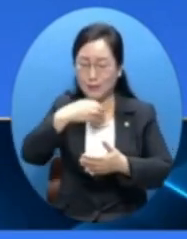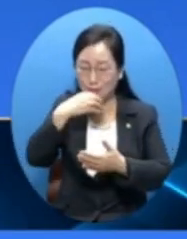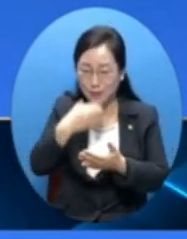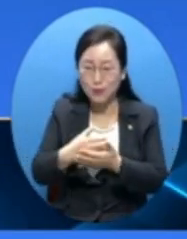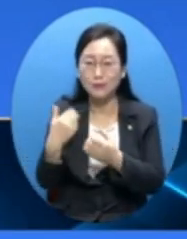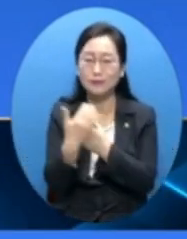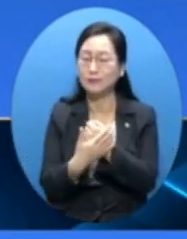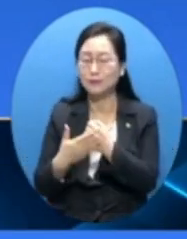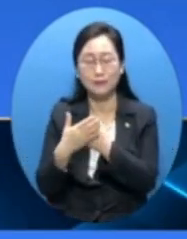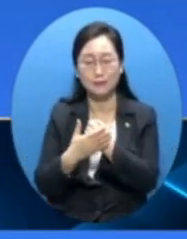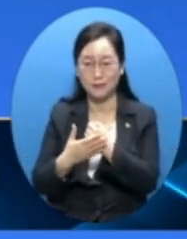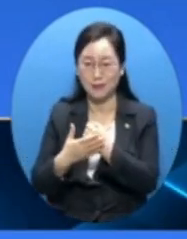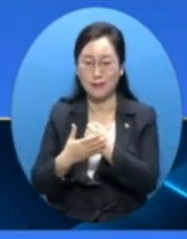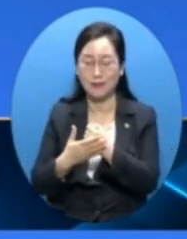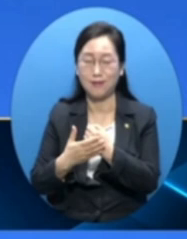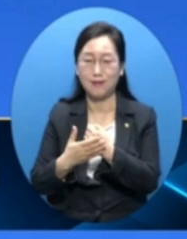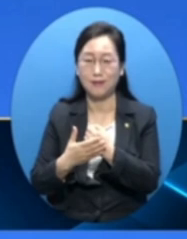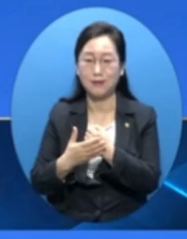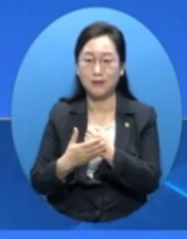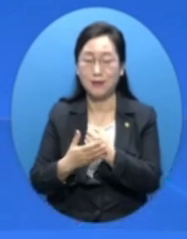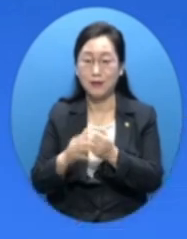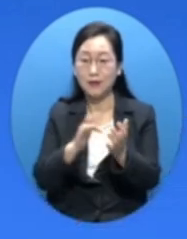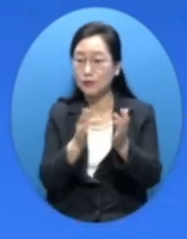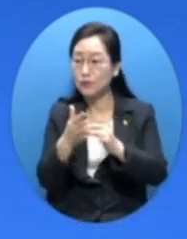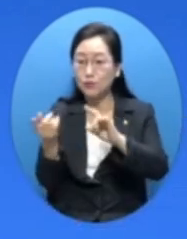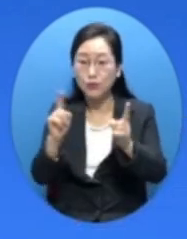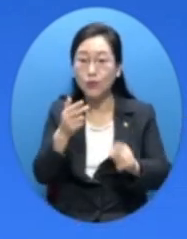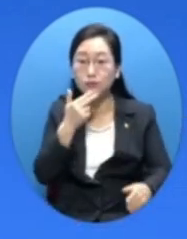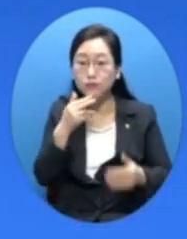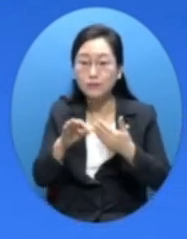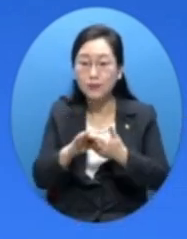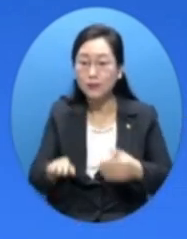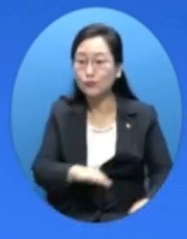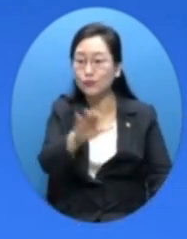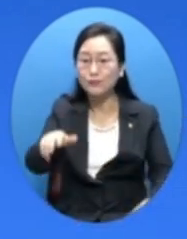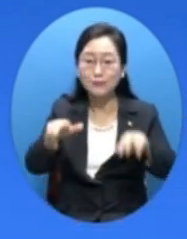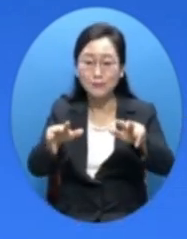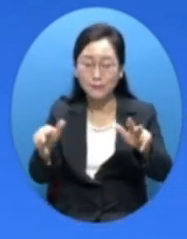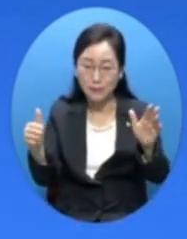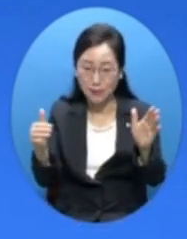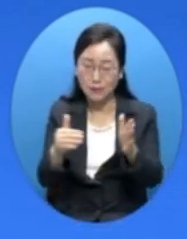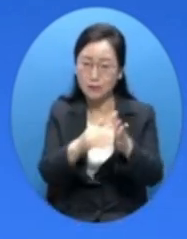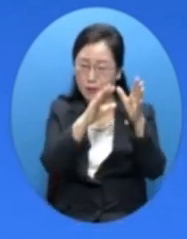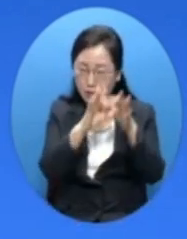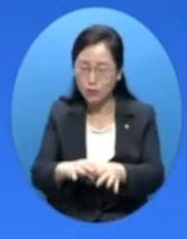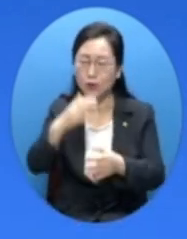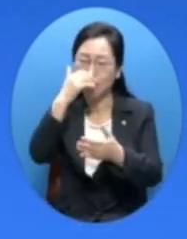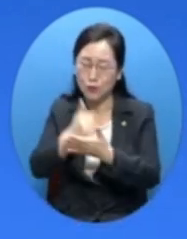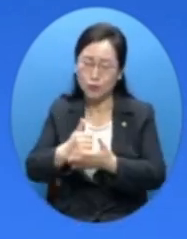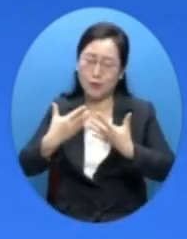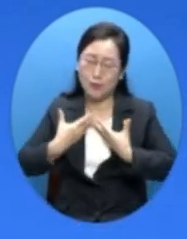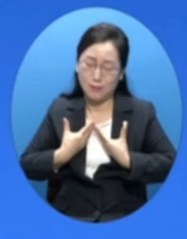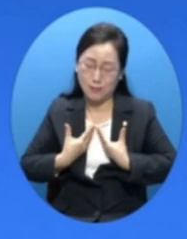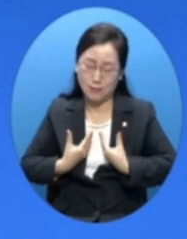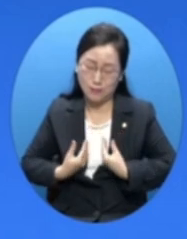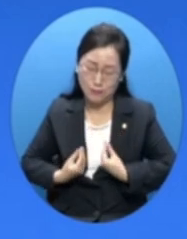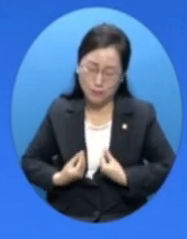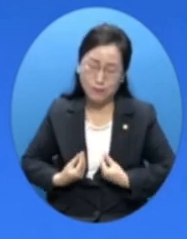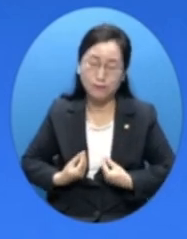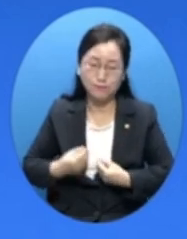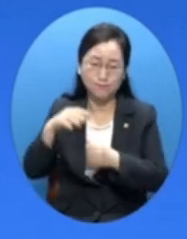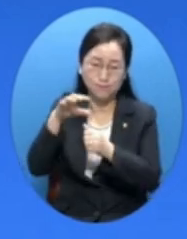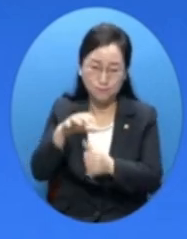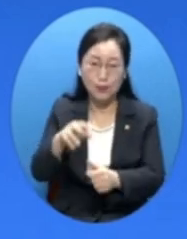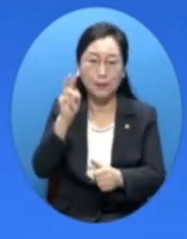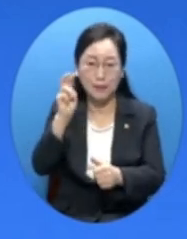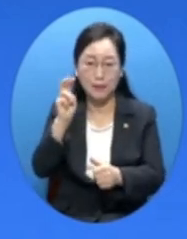사건입니다. 예수님이 부활하지 않으셨더라면 우리는 지금까지도 죄와 절망 가운데 살고 있었을 터인데